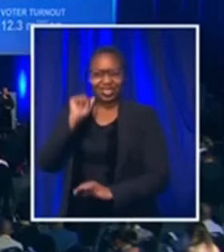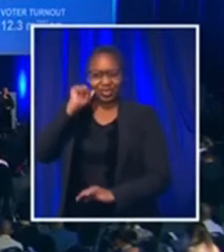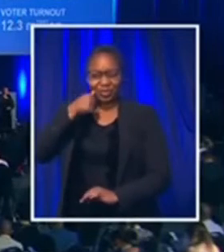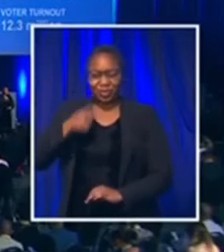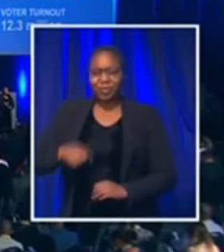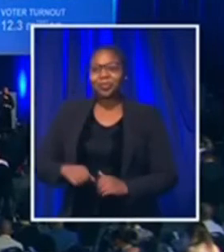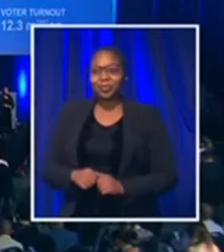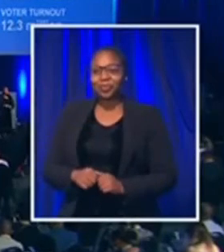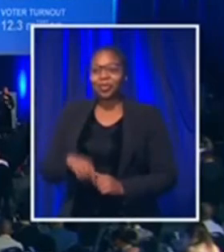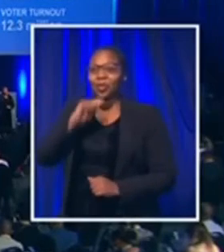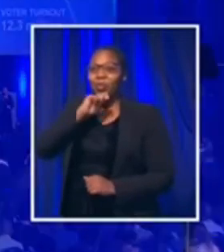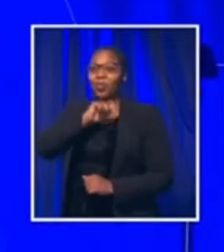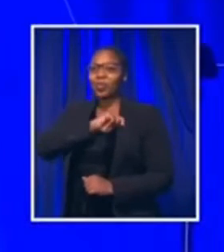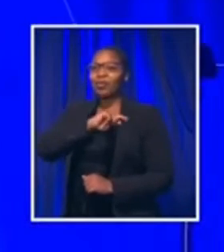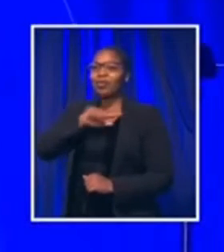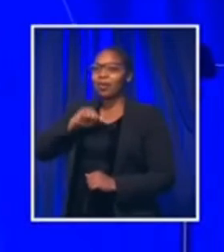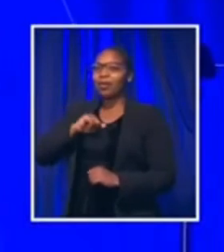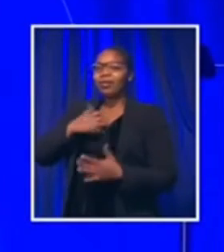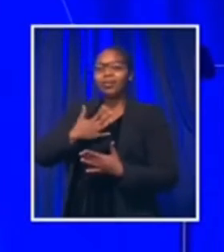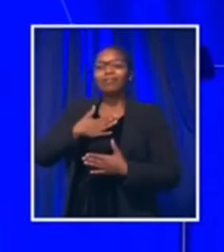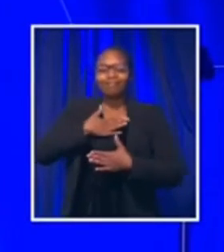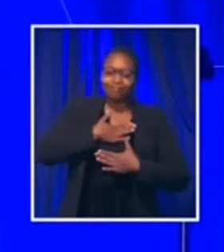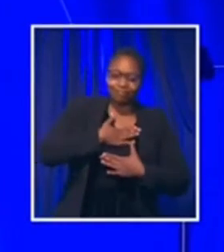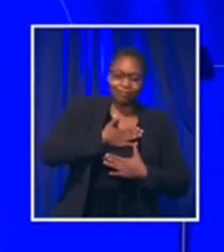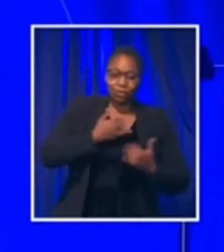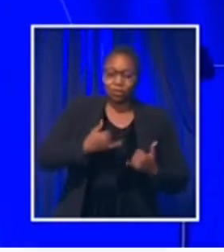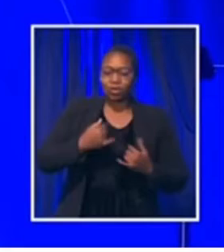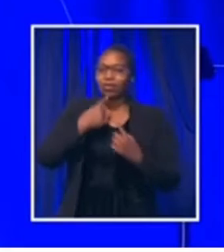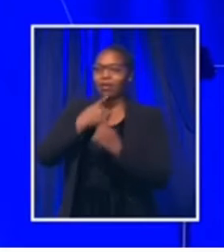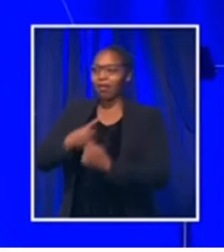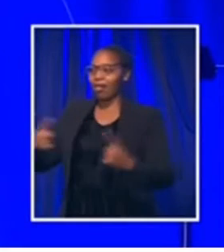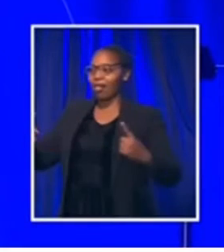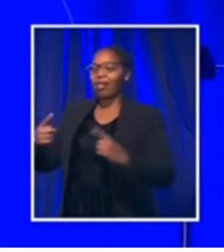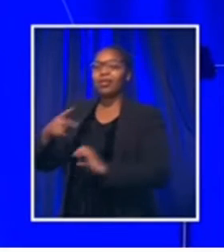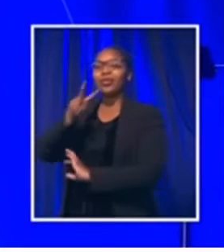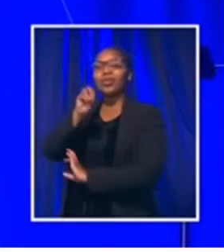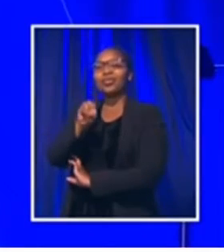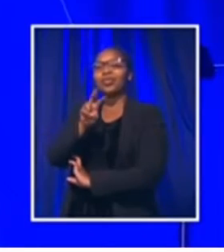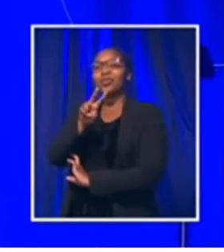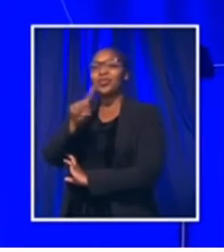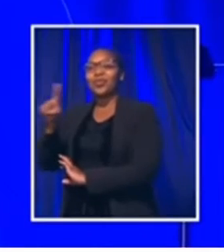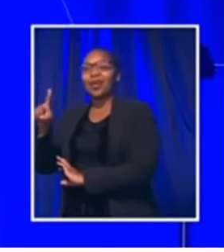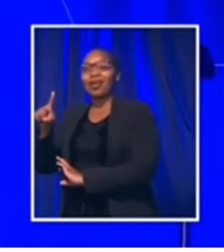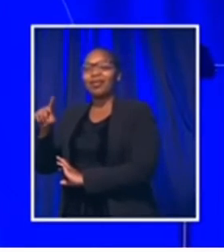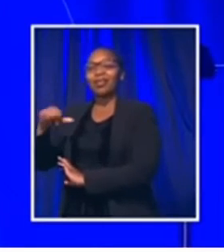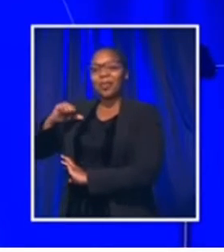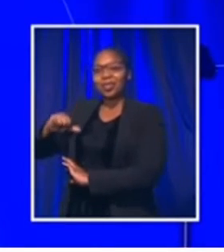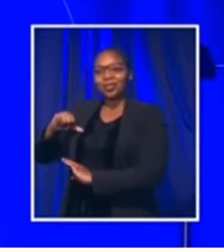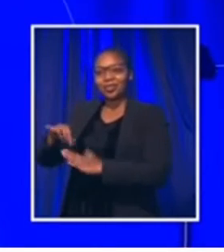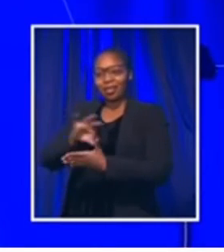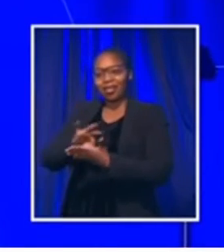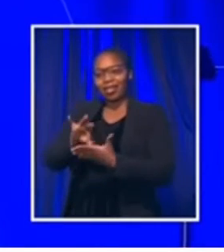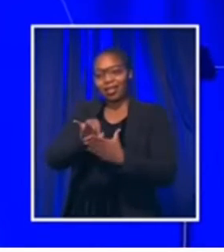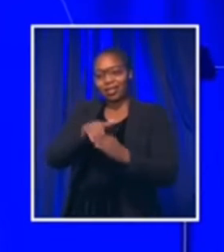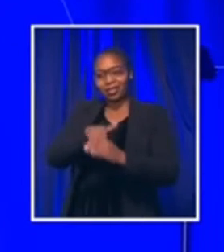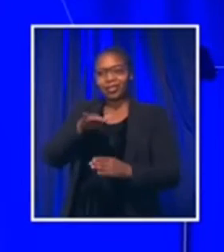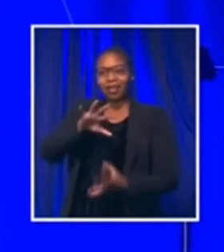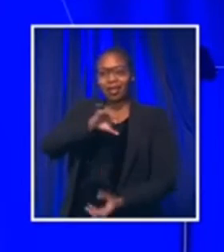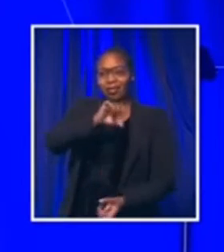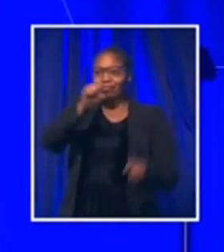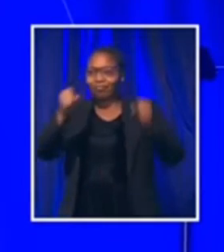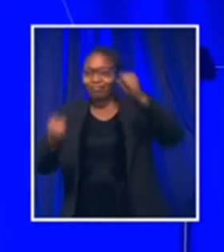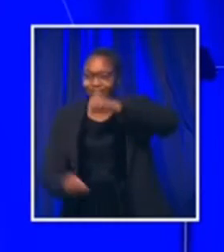Njengombana seliyindaba edlulileko ekhetho labomasipalada bendawo, umsebenzi osele kwenje kukuthi iinhlangano zepolotiki zibumbane zihlele umbuso webumbano.